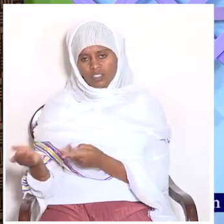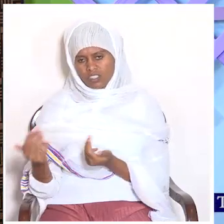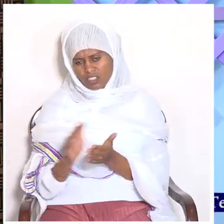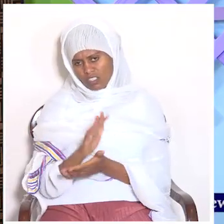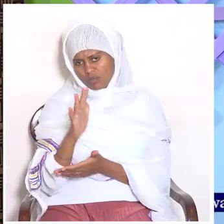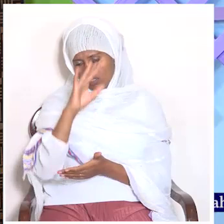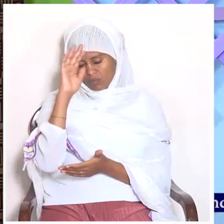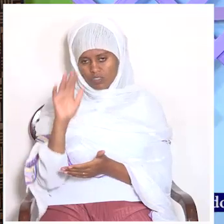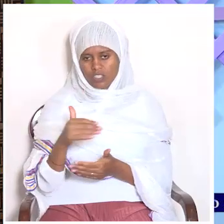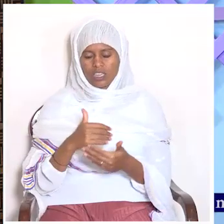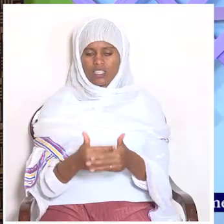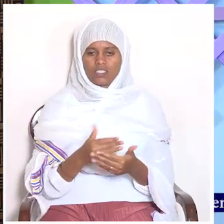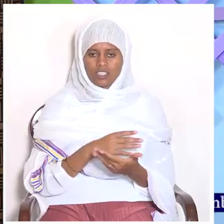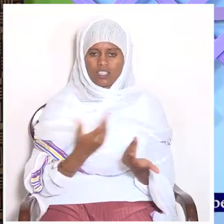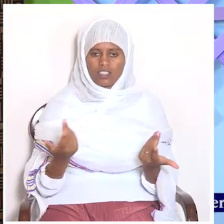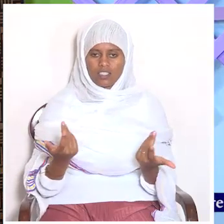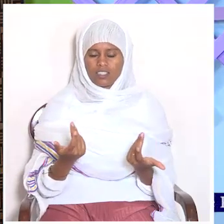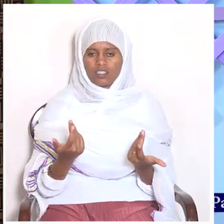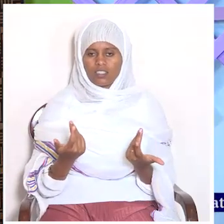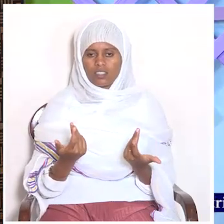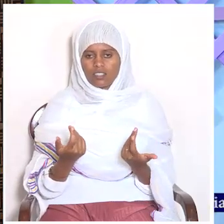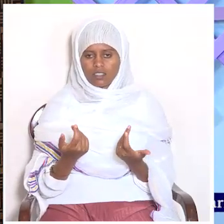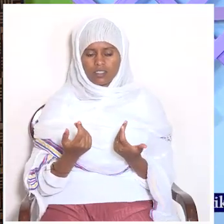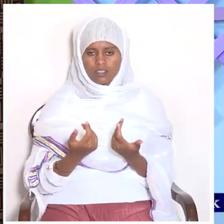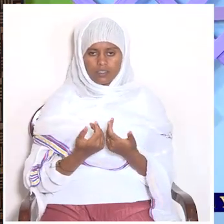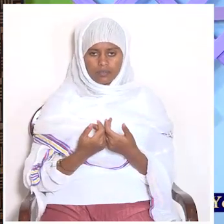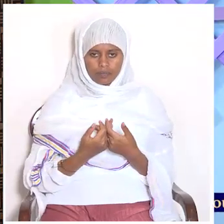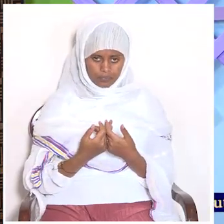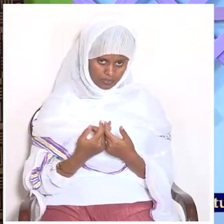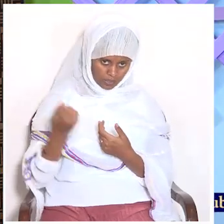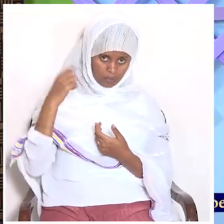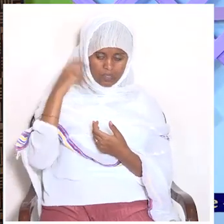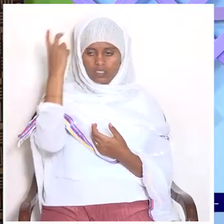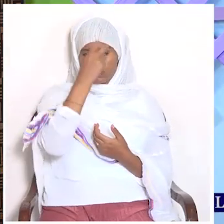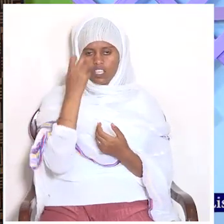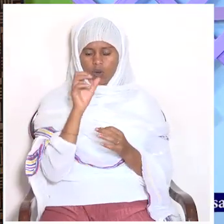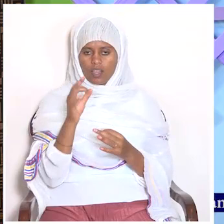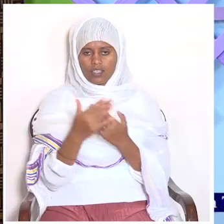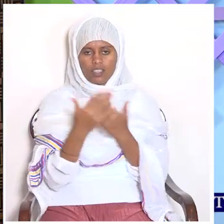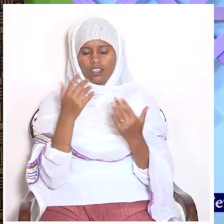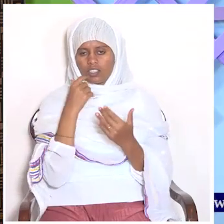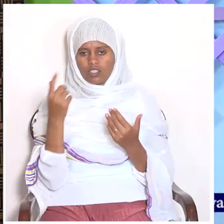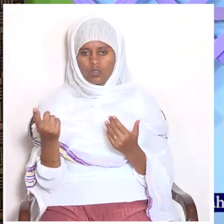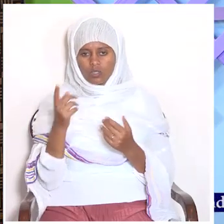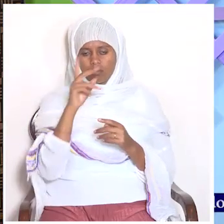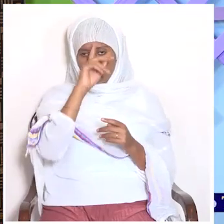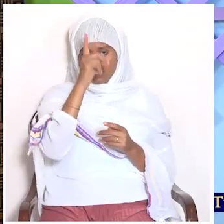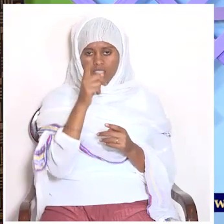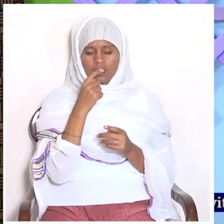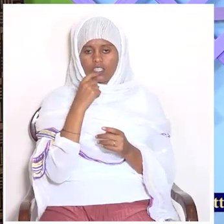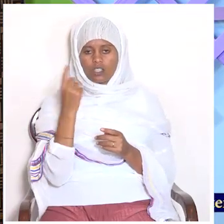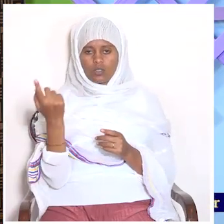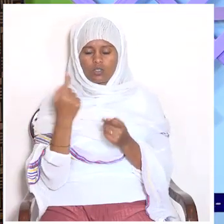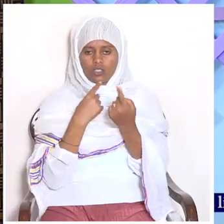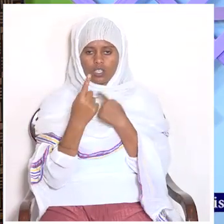زلاس نسخ قدع والعصر تحام مستعامات هسان زلخي نتاخون كخذي سنسي نجزي عيون تايد سانو إيو نخبر كم رد